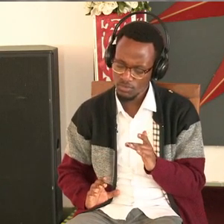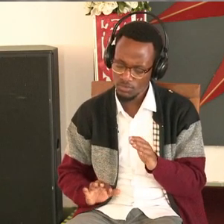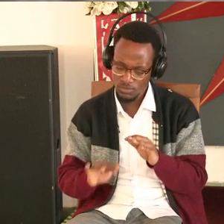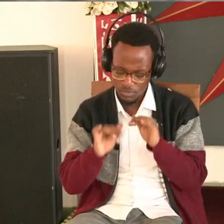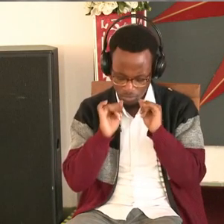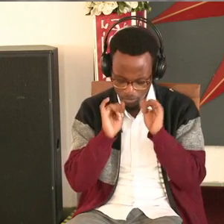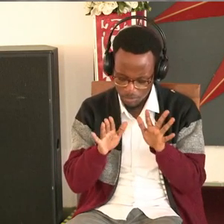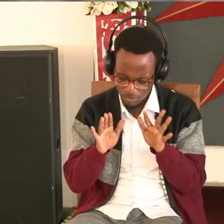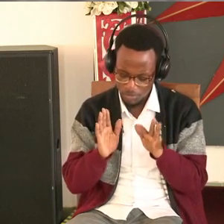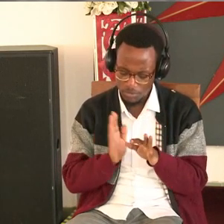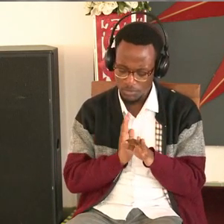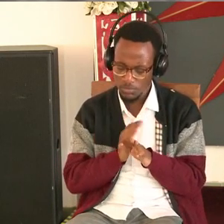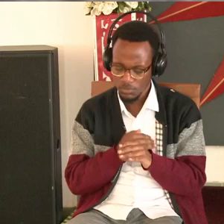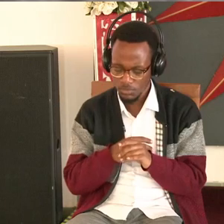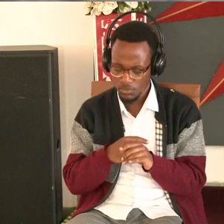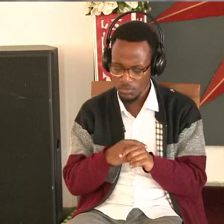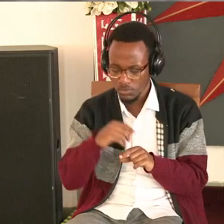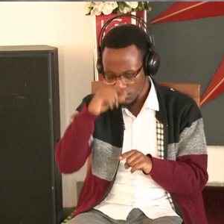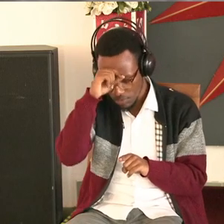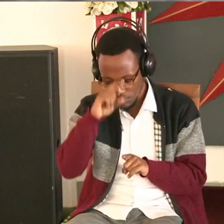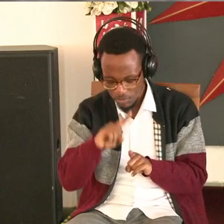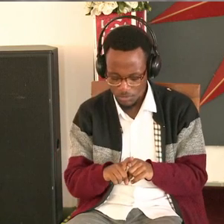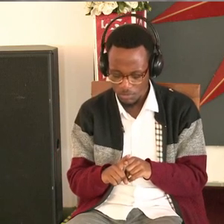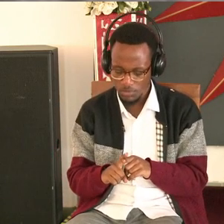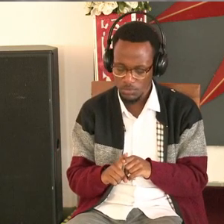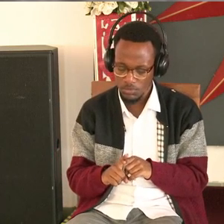aussi notre frère bien-aimé,